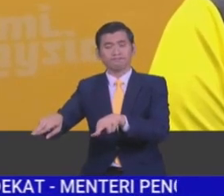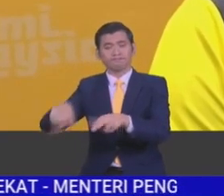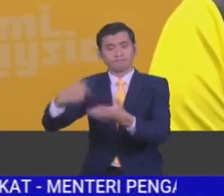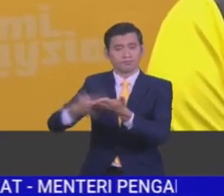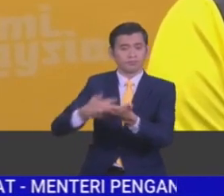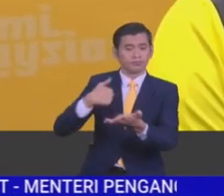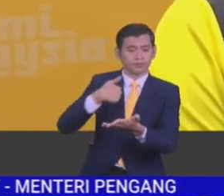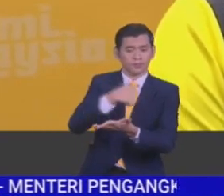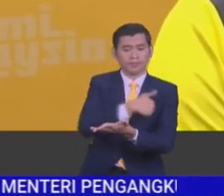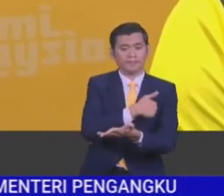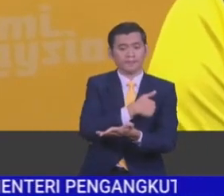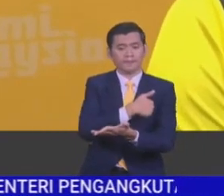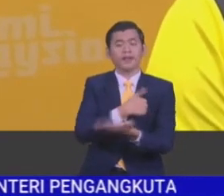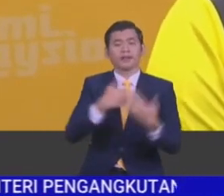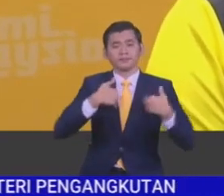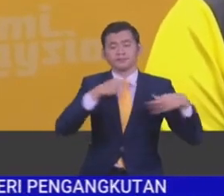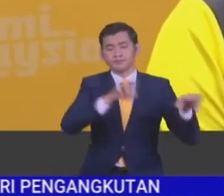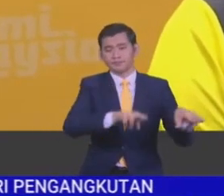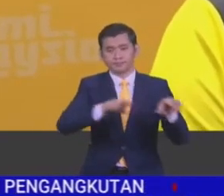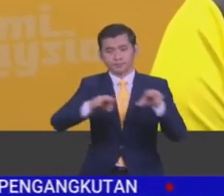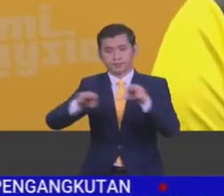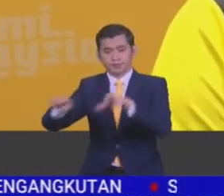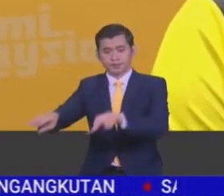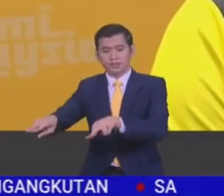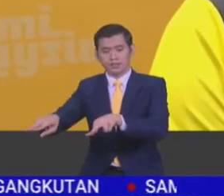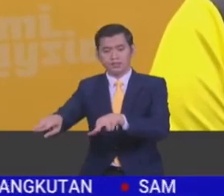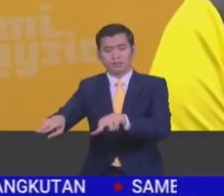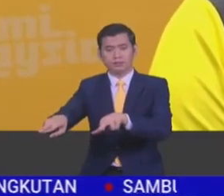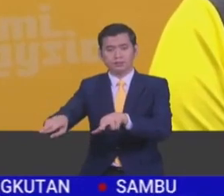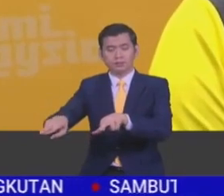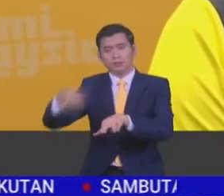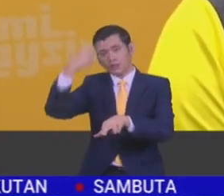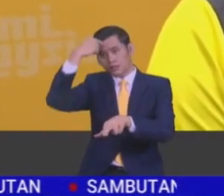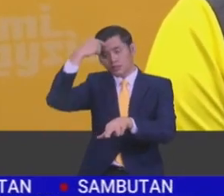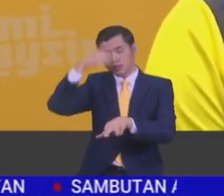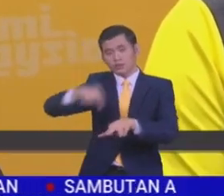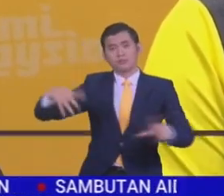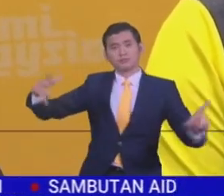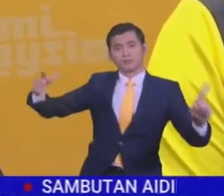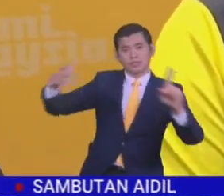sometimes you have to plan nicely for them to win medal back.